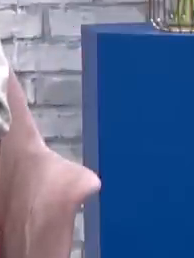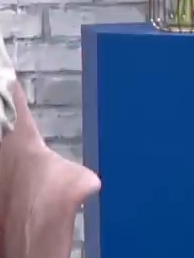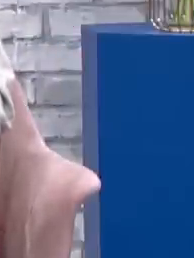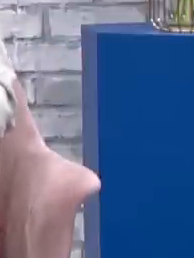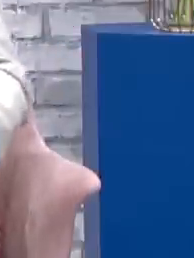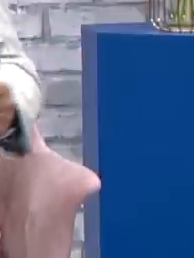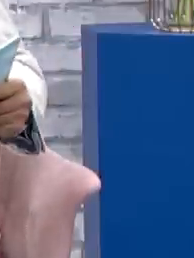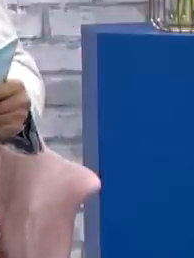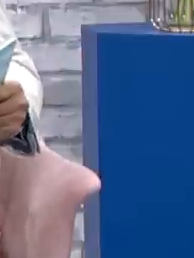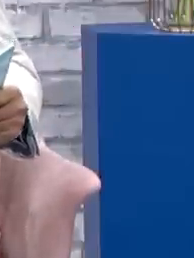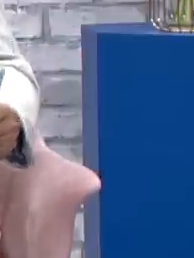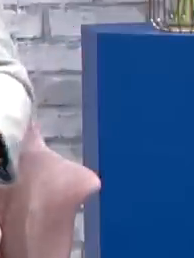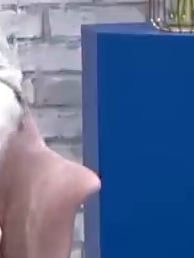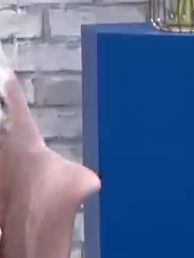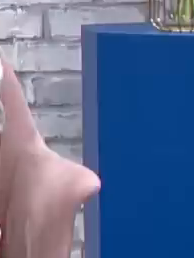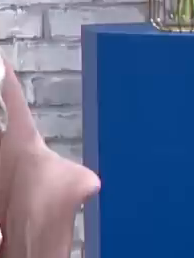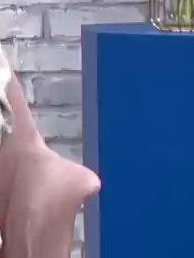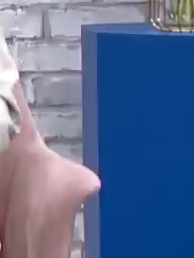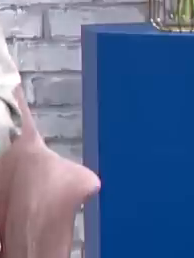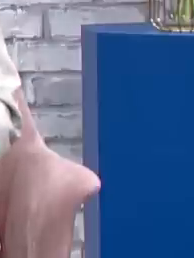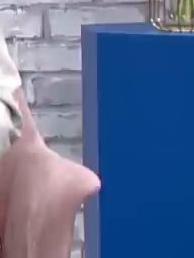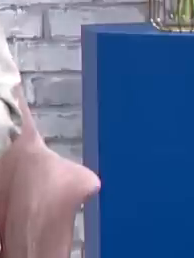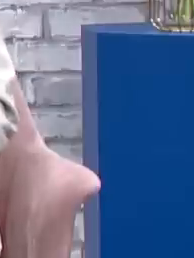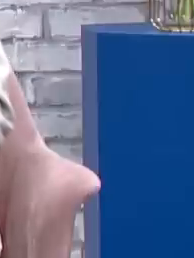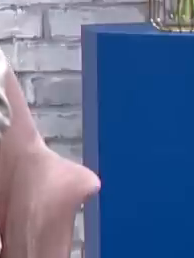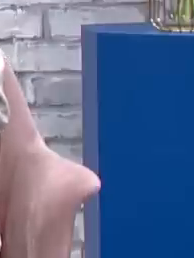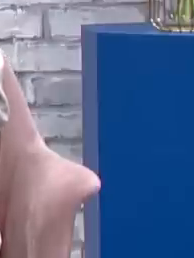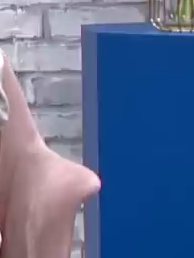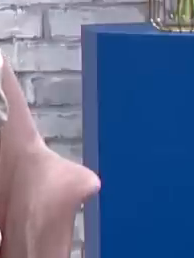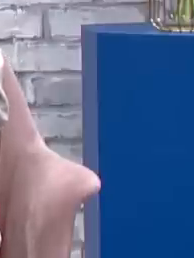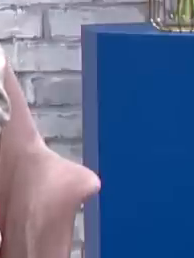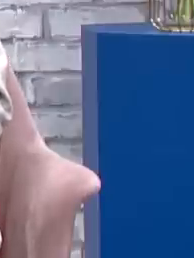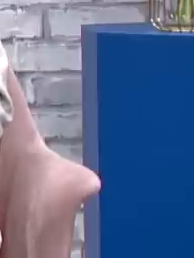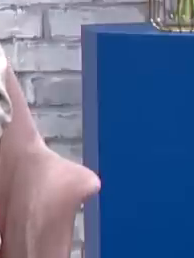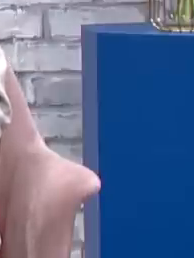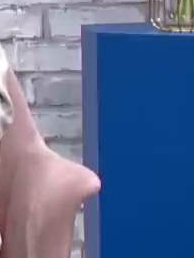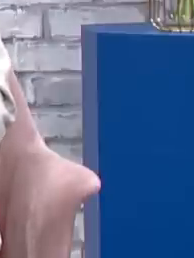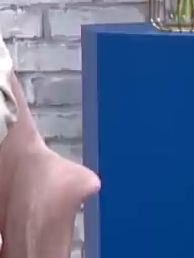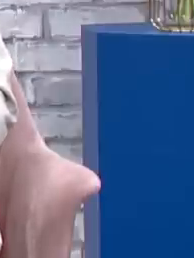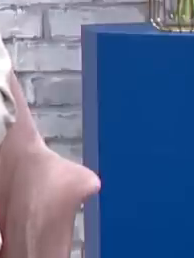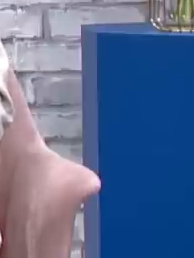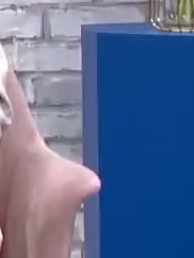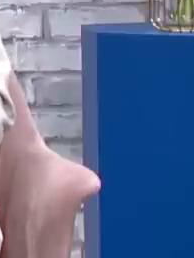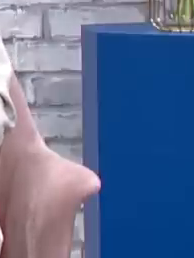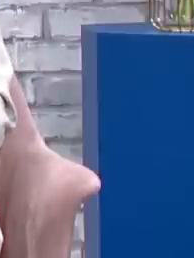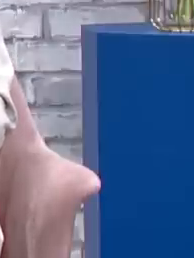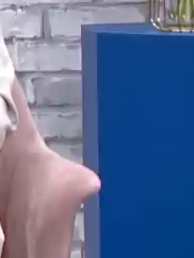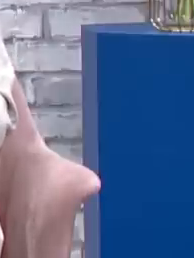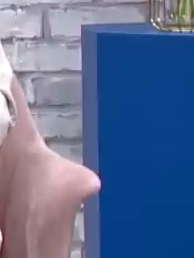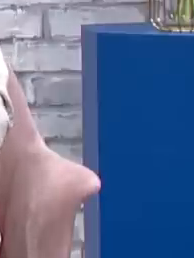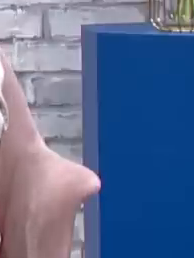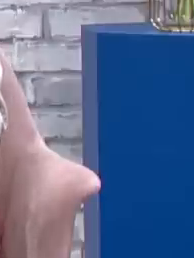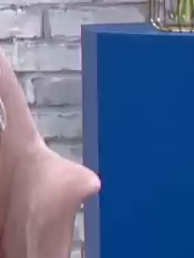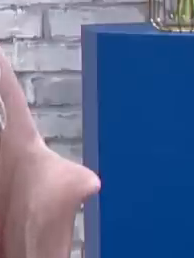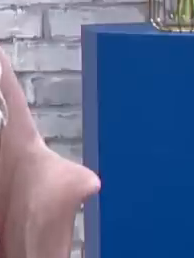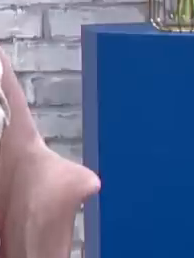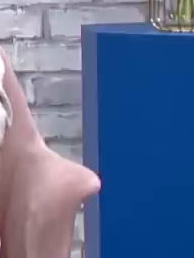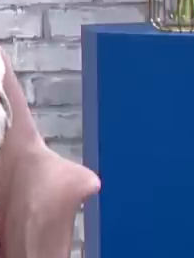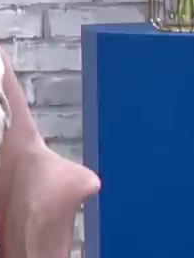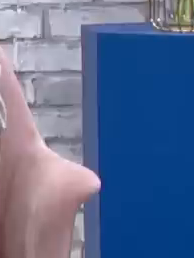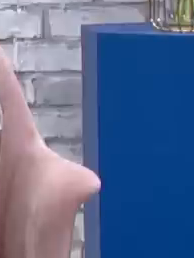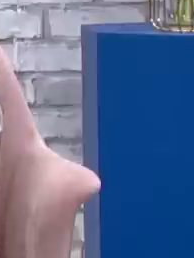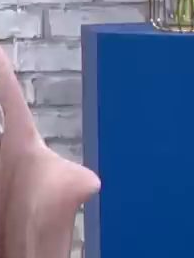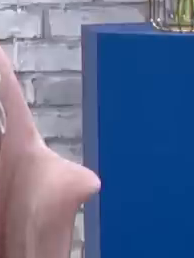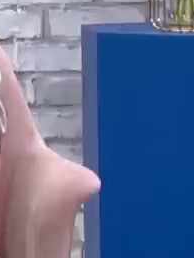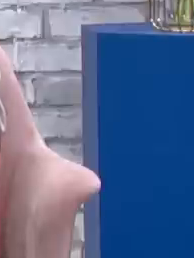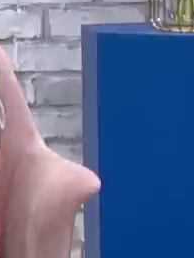됩니다. 아래 전화번호 나가고 있으니까요. 관심 있는 교회나 목사님들은 전화 많이 걸어주세요. 네. 저희들이 친절하게 안내해드리겠습니다. 네. 자, 오늘도